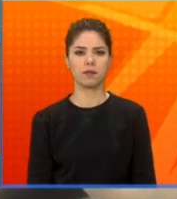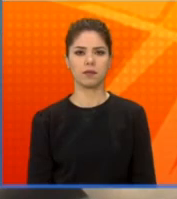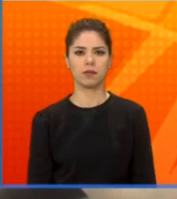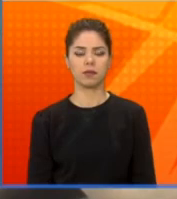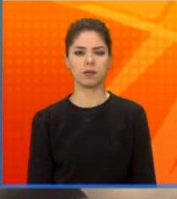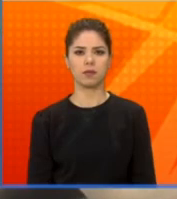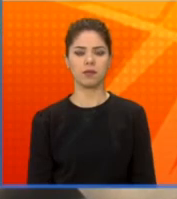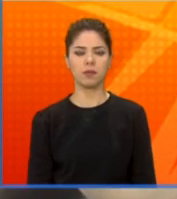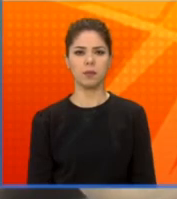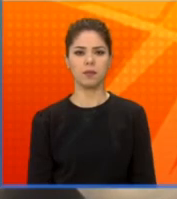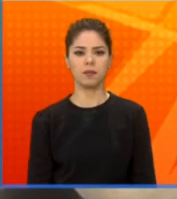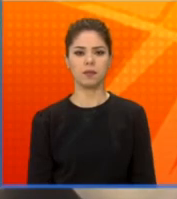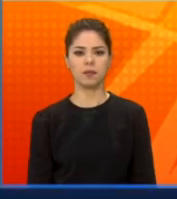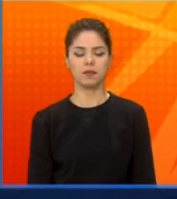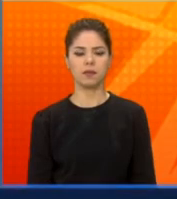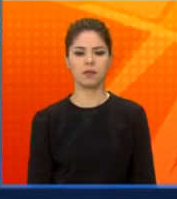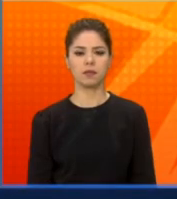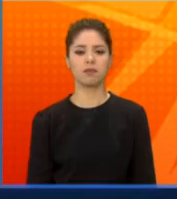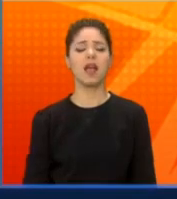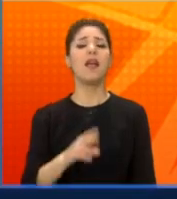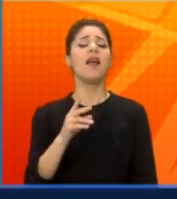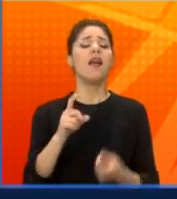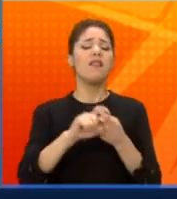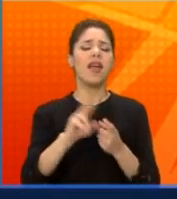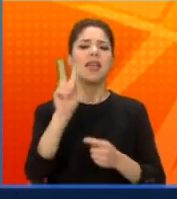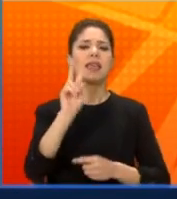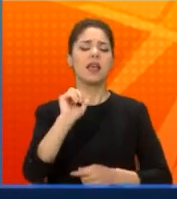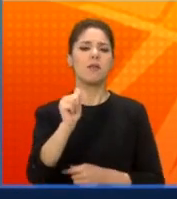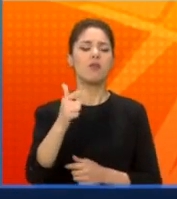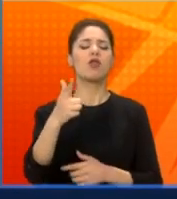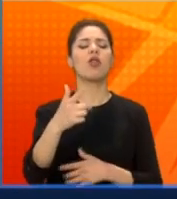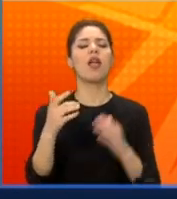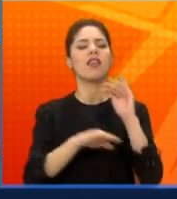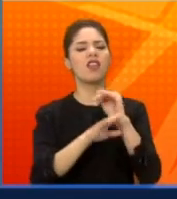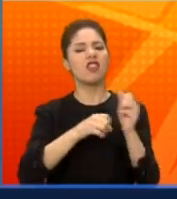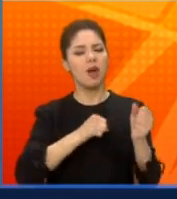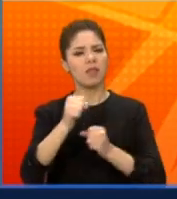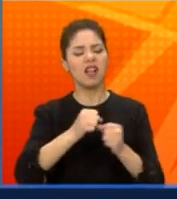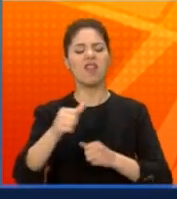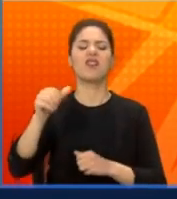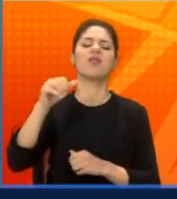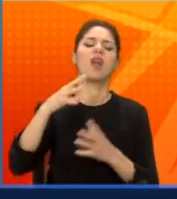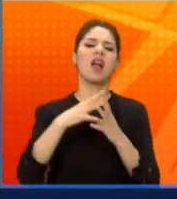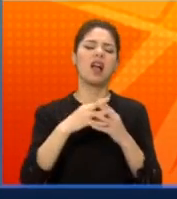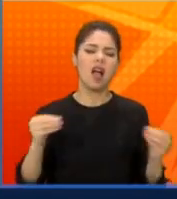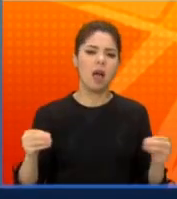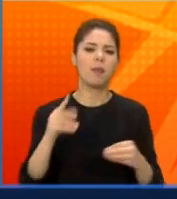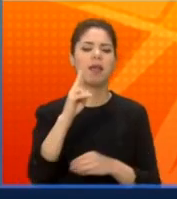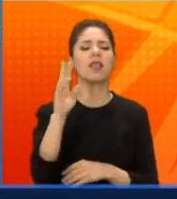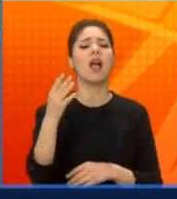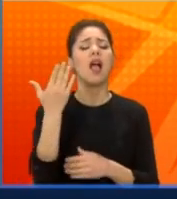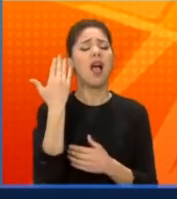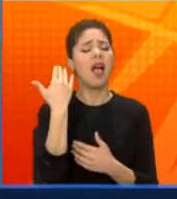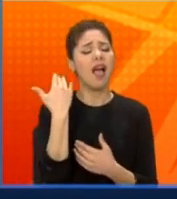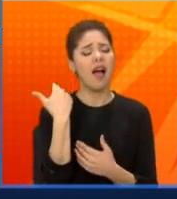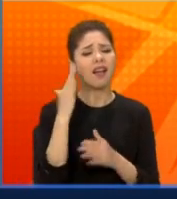dokunmaya, hastalarına yardım etmeye çalışmıştı. Ve 20 günlük yaşam savaşının sonunda o da virüse yenik düştü. Ardında gözü yaşlı